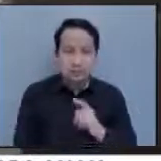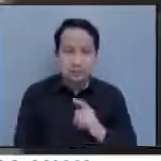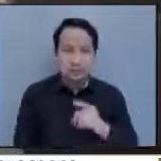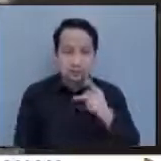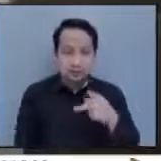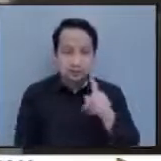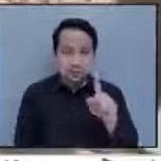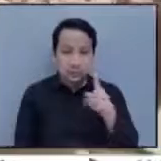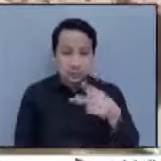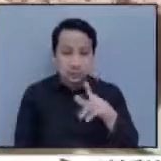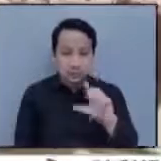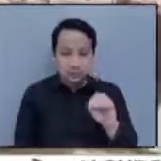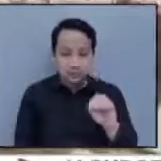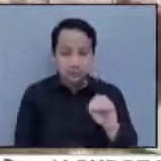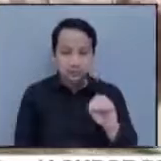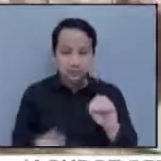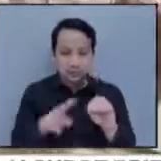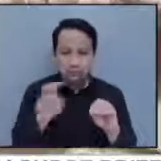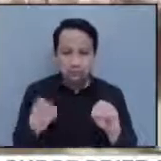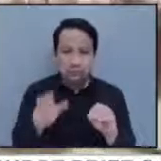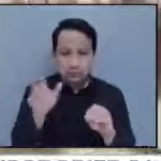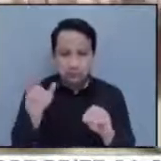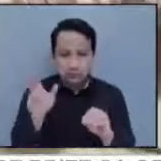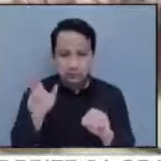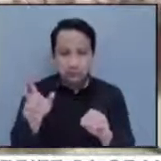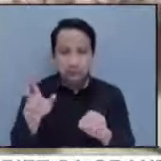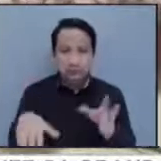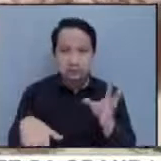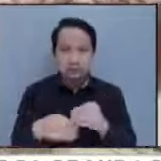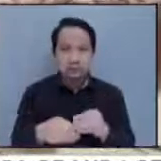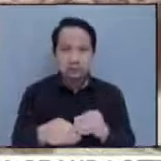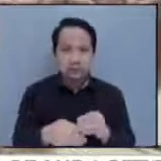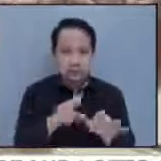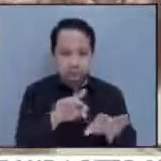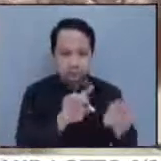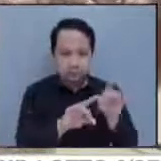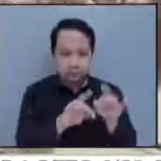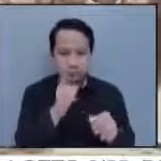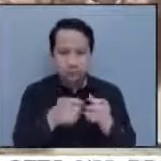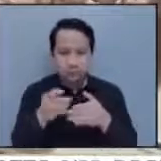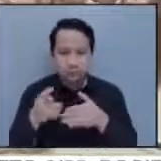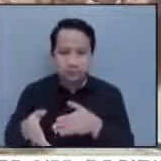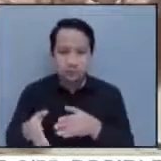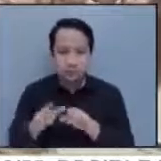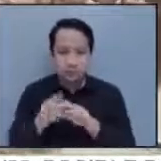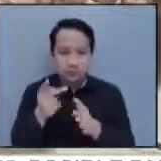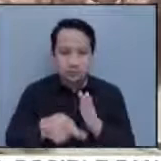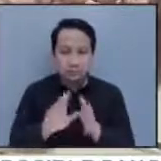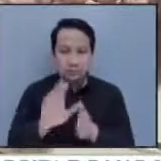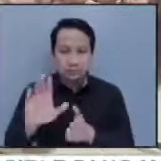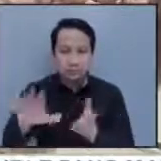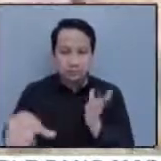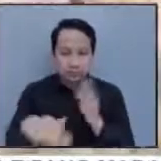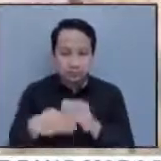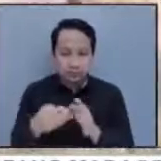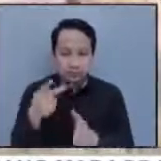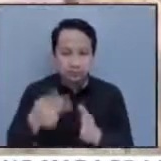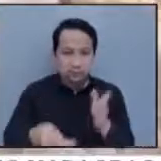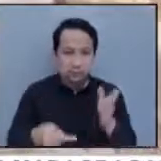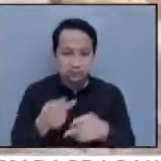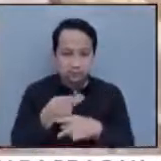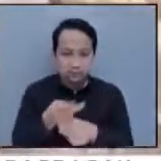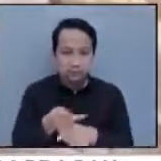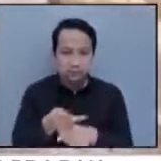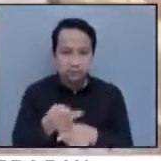kilo at 230 pesos naman ang choice cut. Ito pa yung presyo na dulot ng pagtaas ng produktong